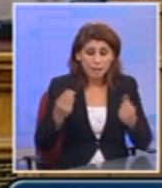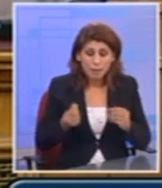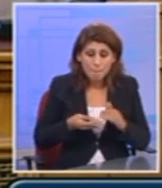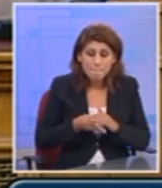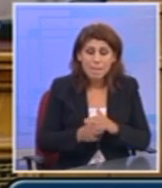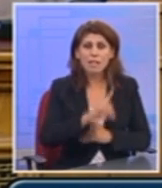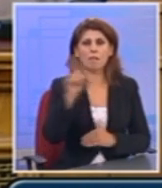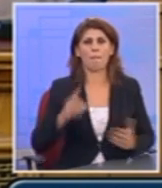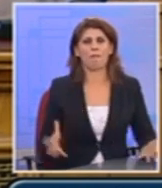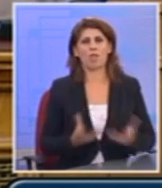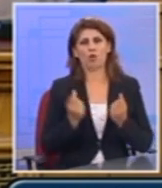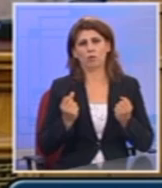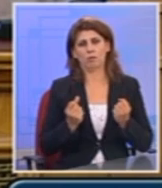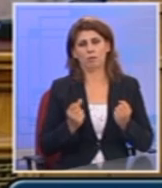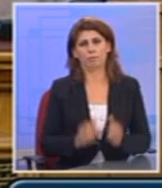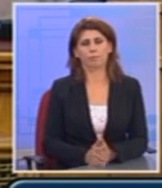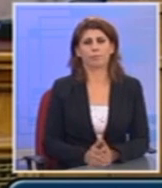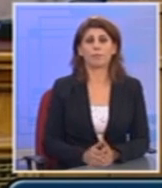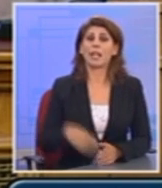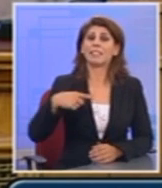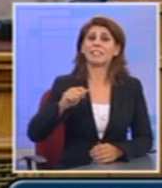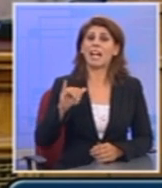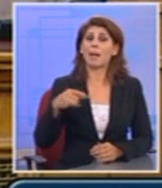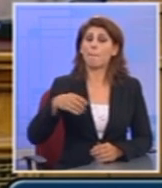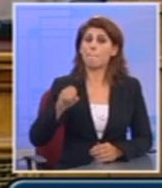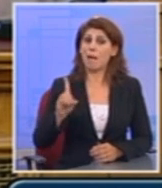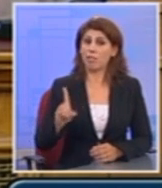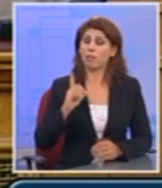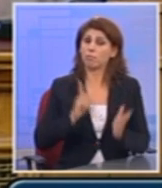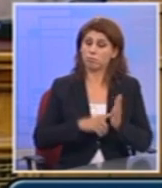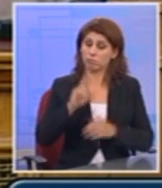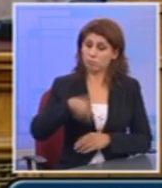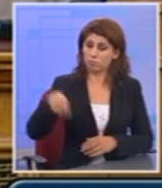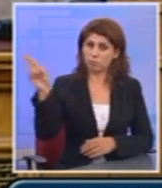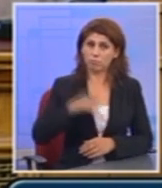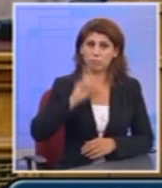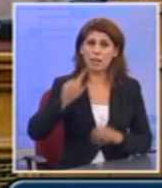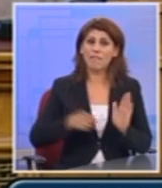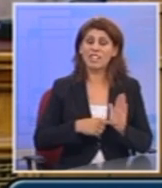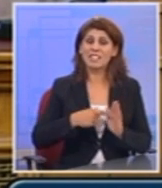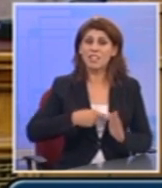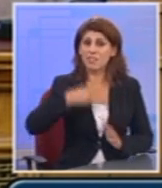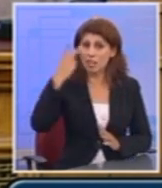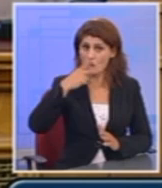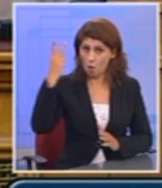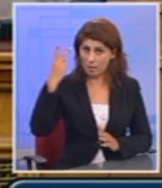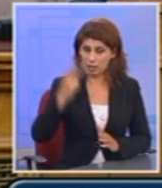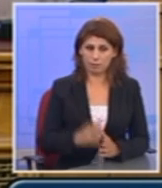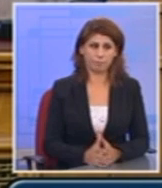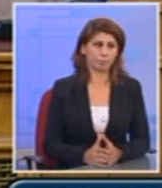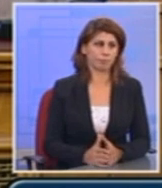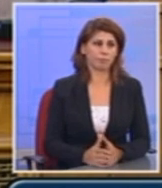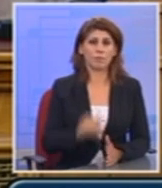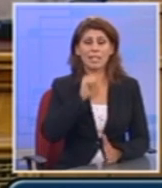επιβίωσης του το ταπε πρέπει να καταργηθεί παραβιάζει δικαιώματα